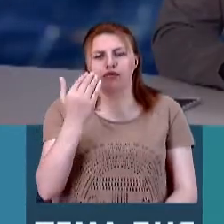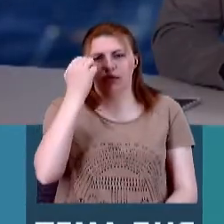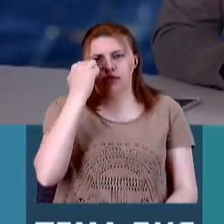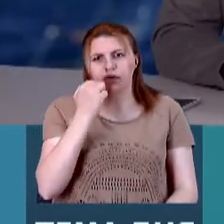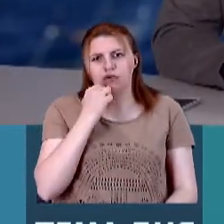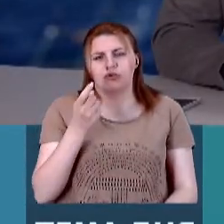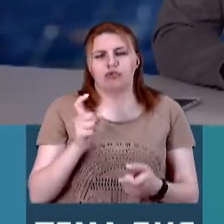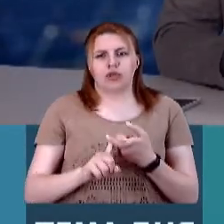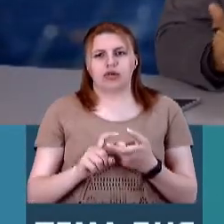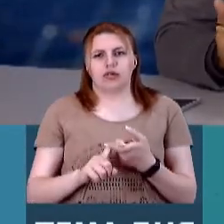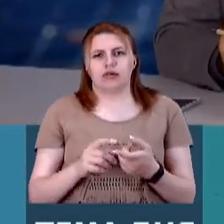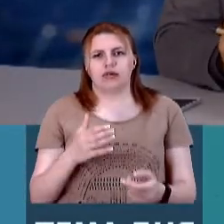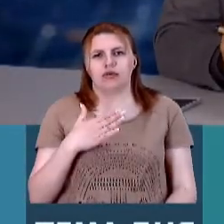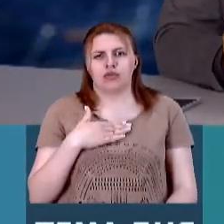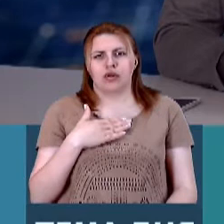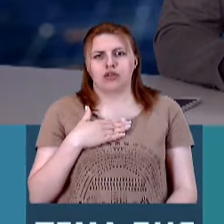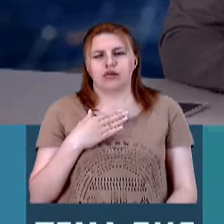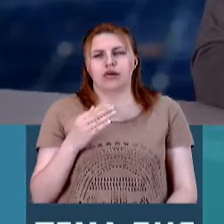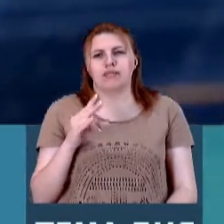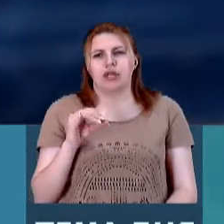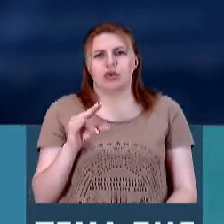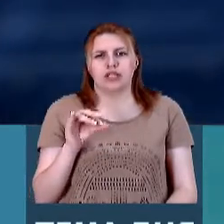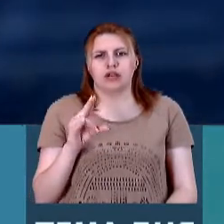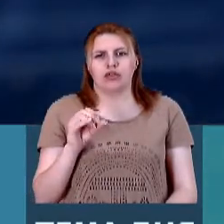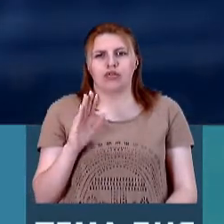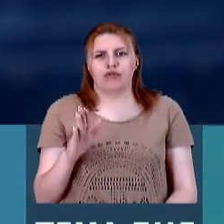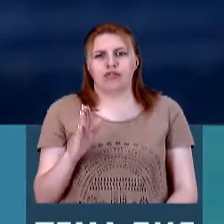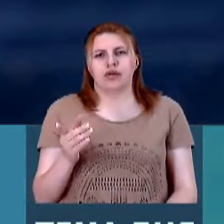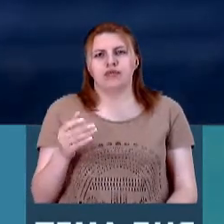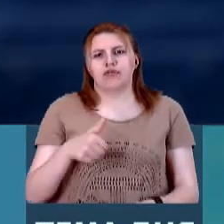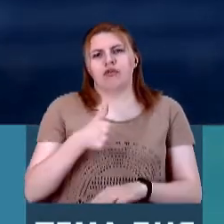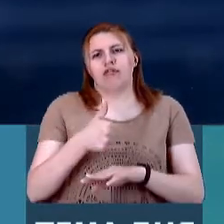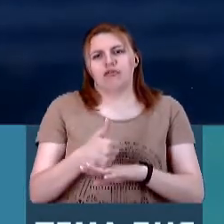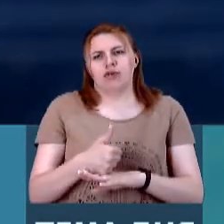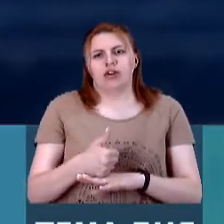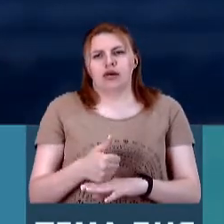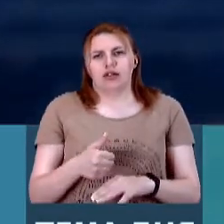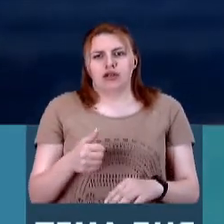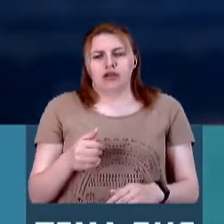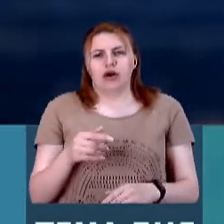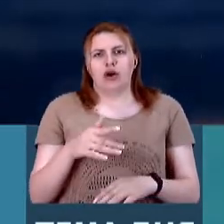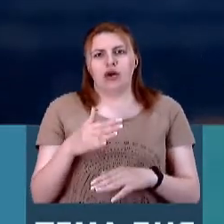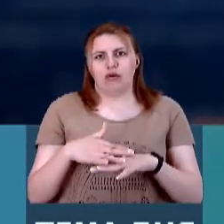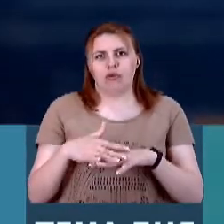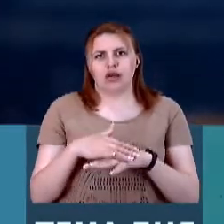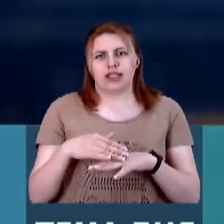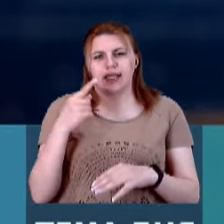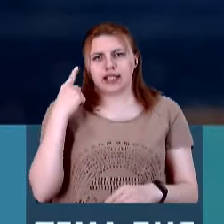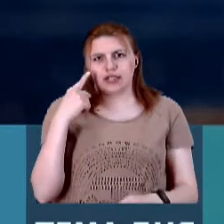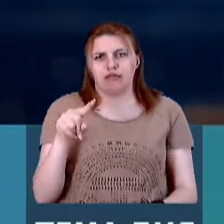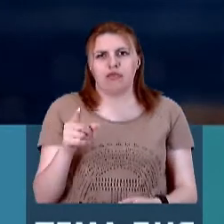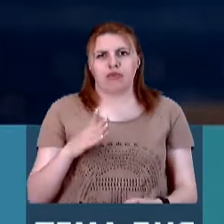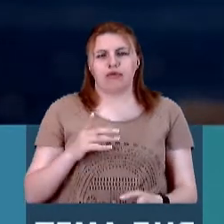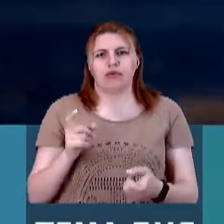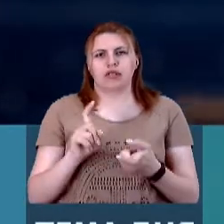за те, що приєдналися до нашого ефіру. Дмитро Снігирьов, співголова громадської ініціативи «Права справа», був з нами на зв'язку.